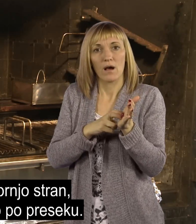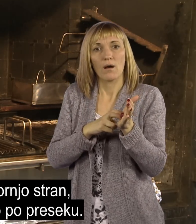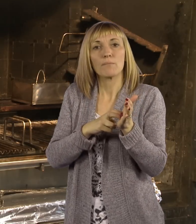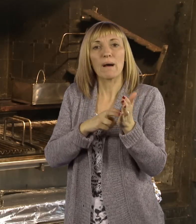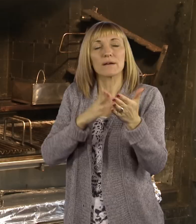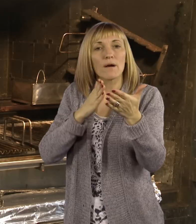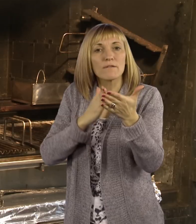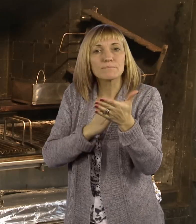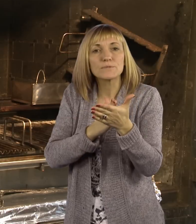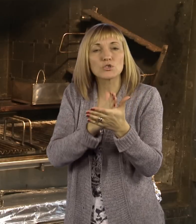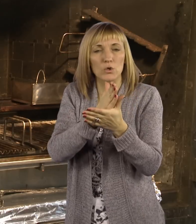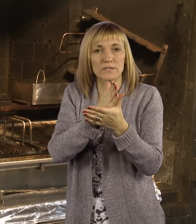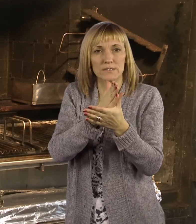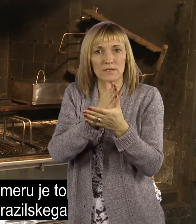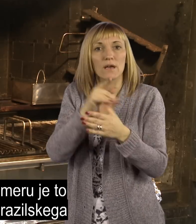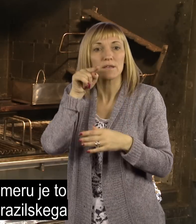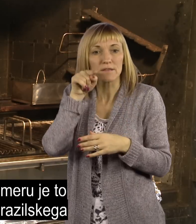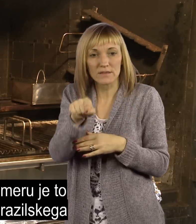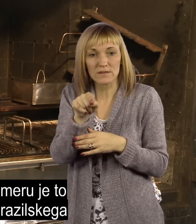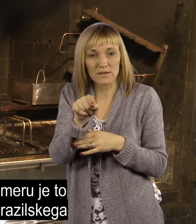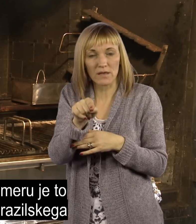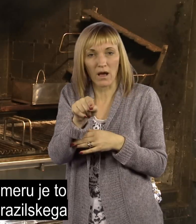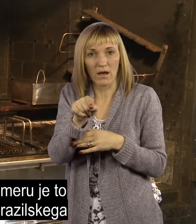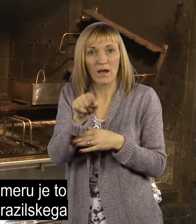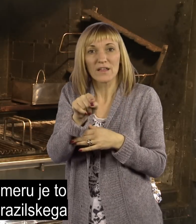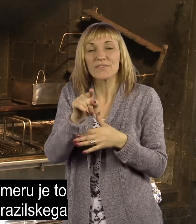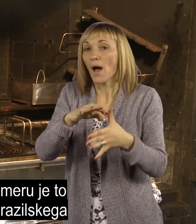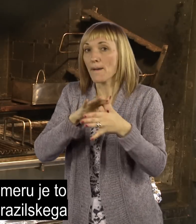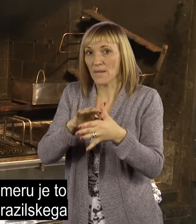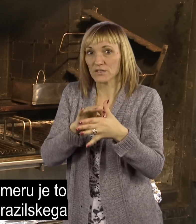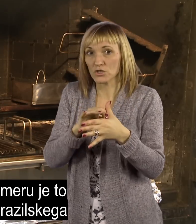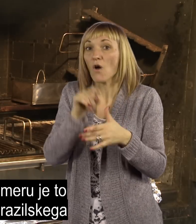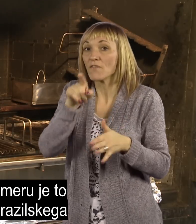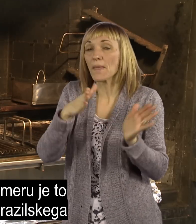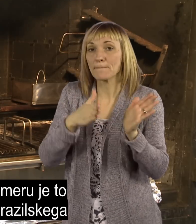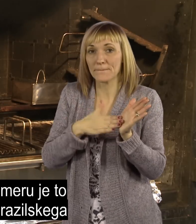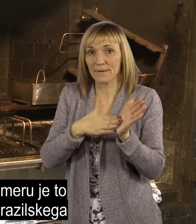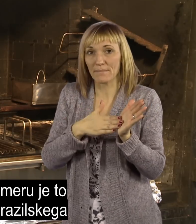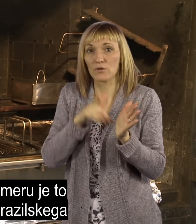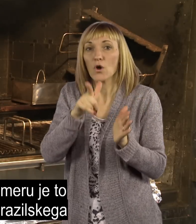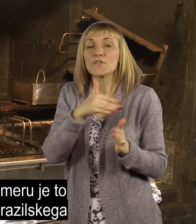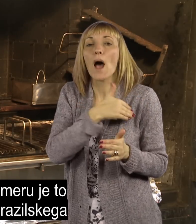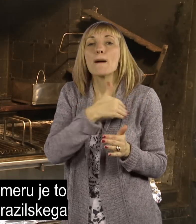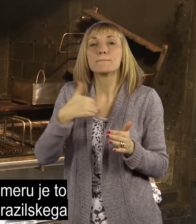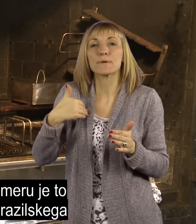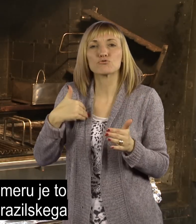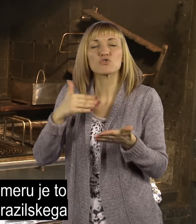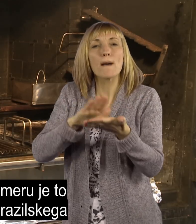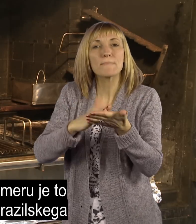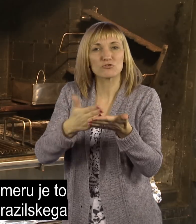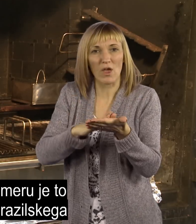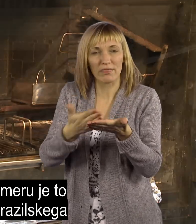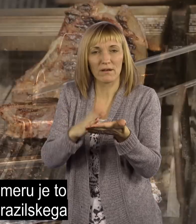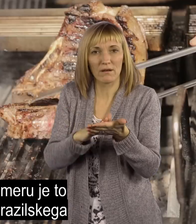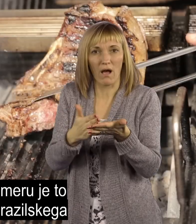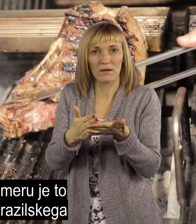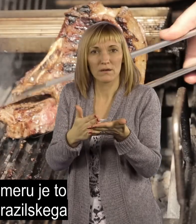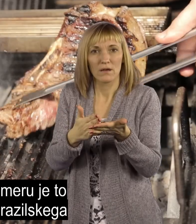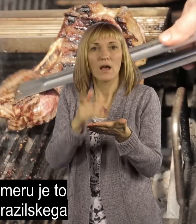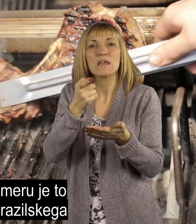preseku. In takolo meso, v tem primeru ta pljučna pečenka